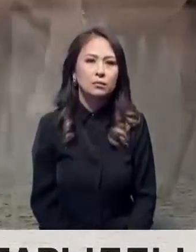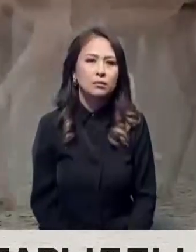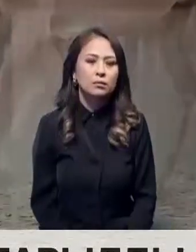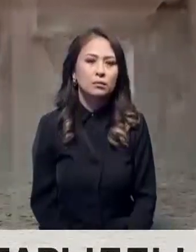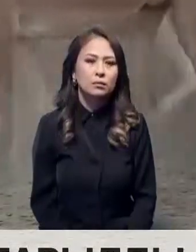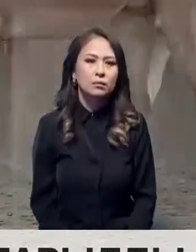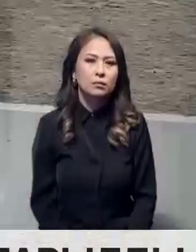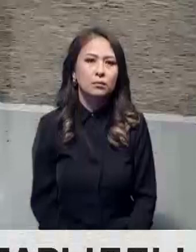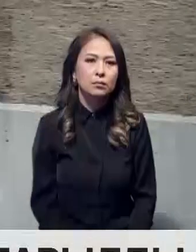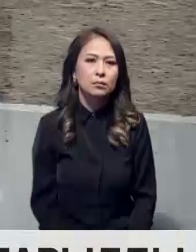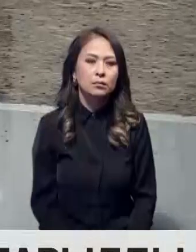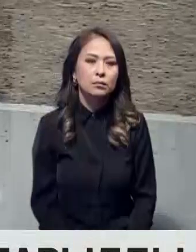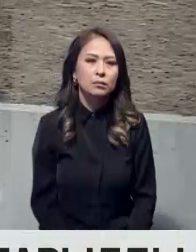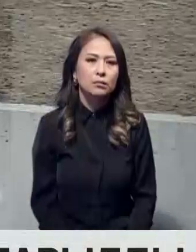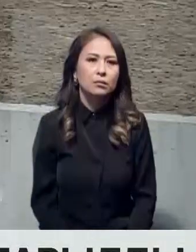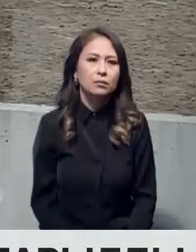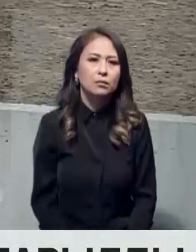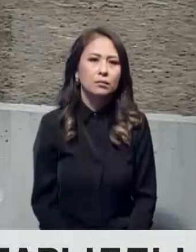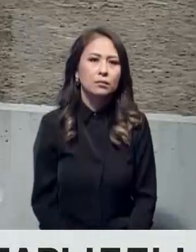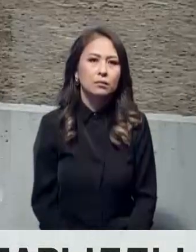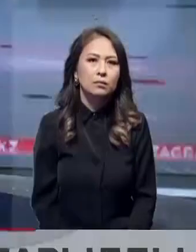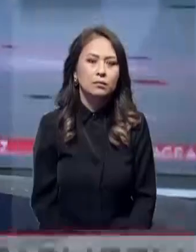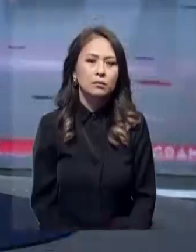Әбдірешев, Хабар 24, Алматы облысынан.